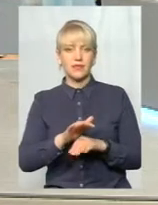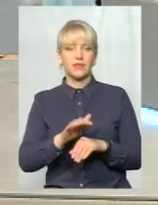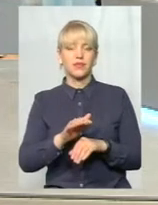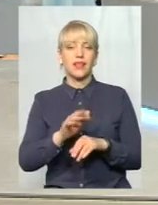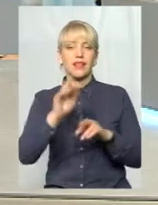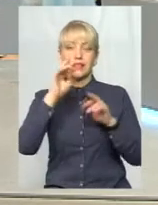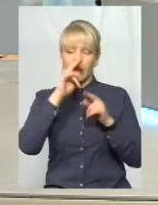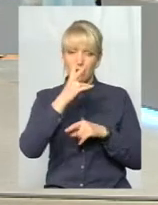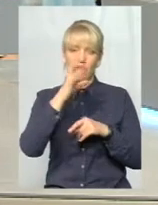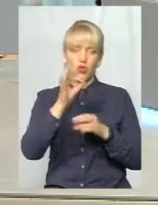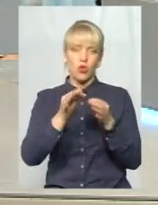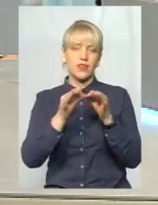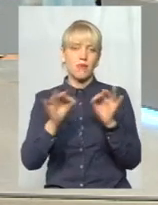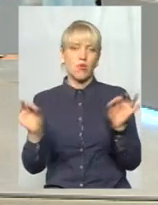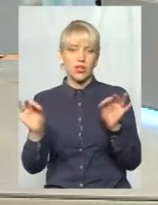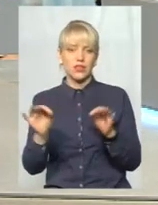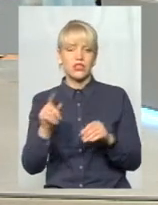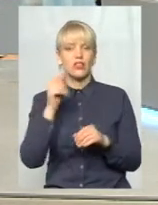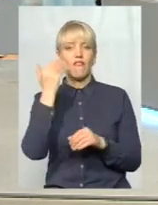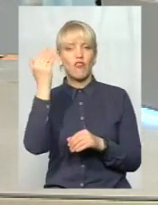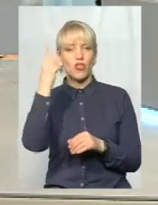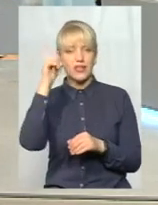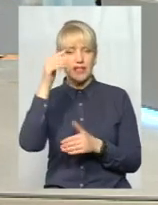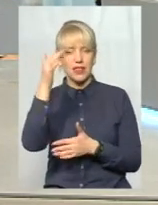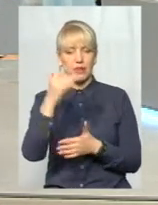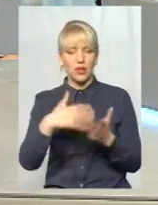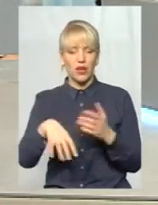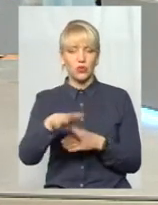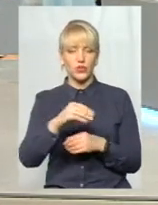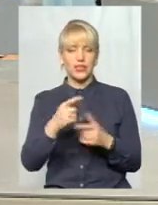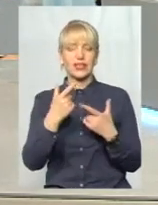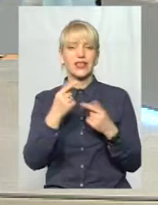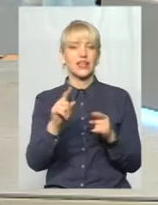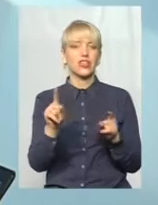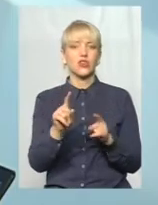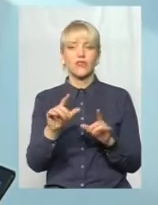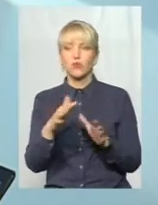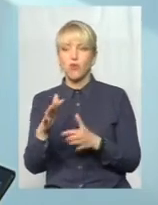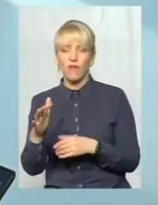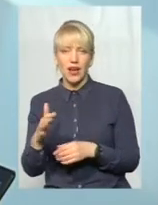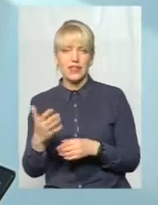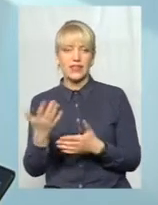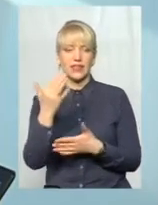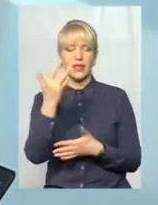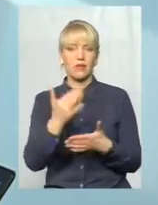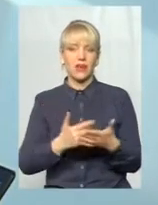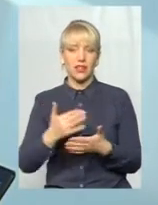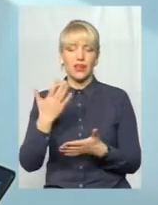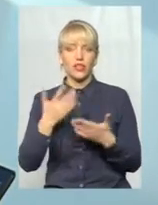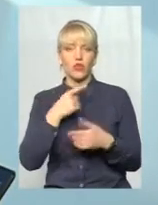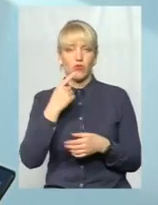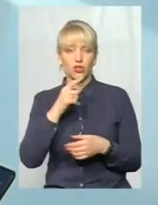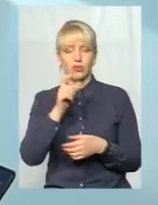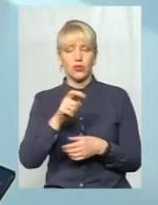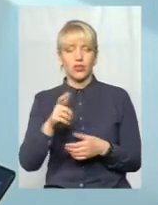демократично. Тобто вони знали перелік осіб, де хто відбуває, з яких підрозділів, пофамільно. Тобто, якщо ми говоримо про тих осіб, які